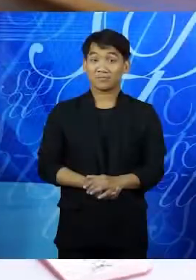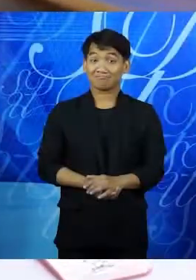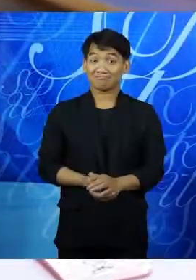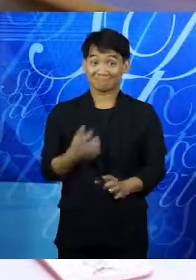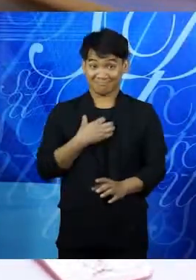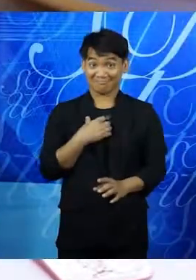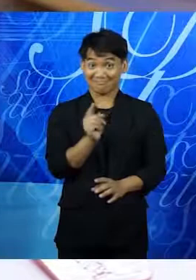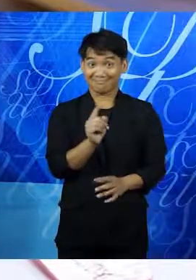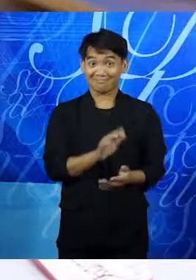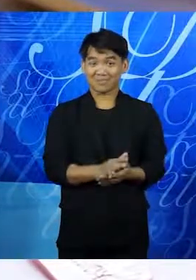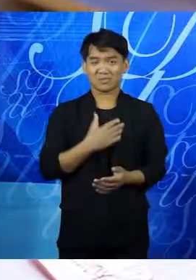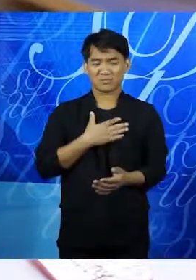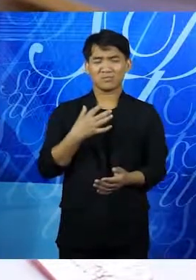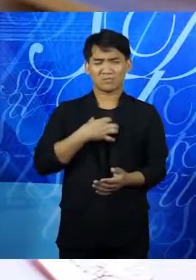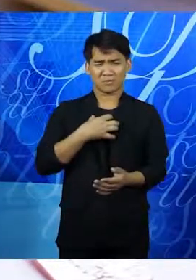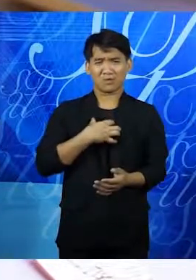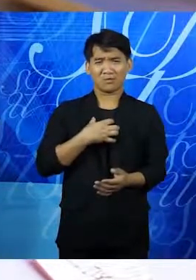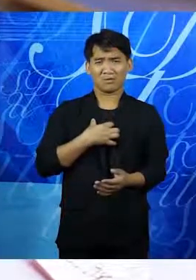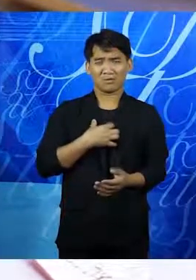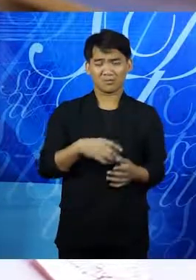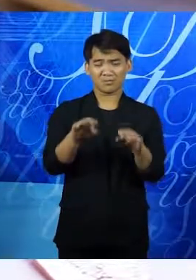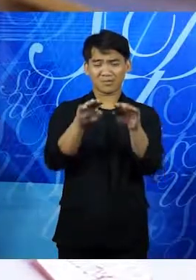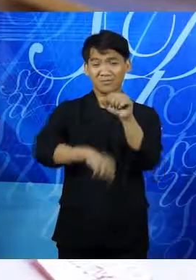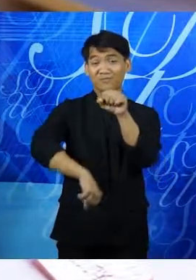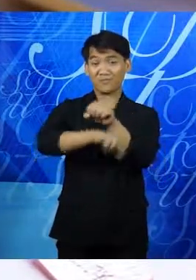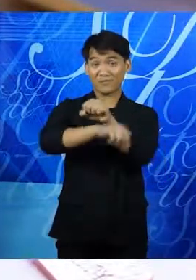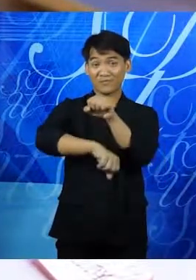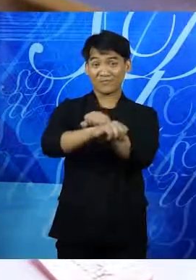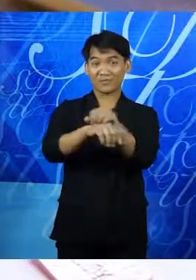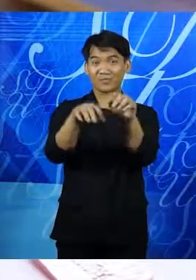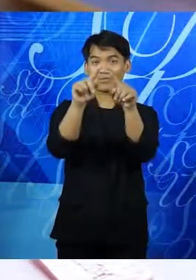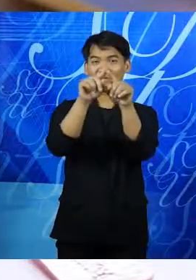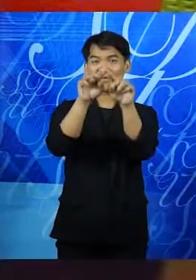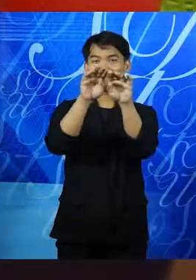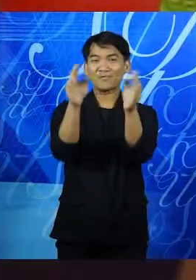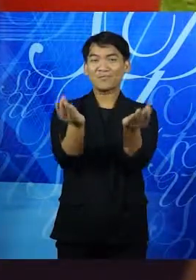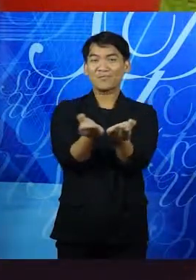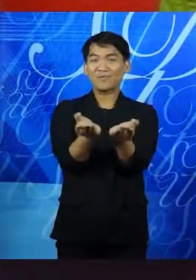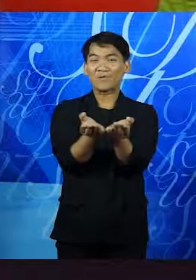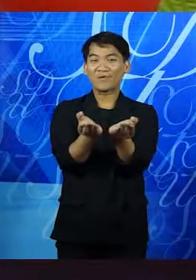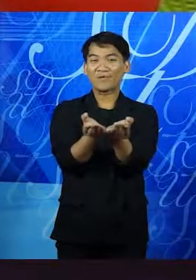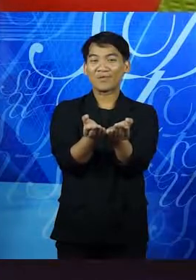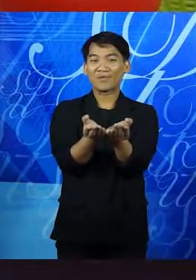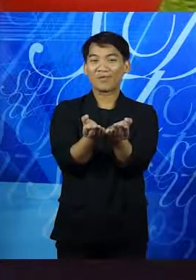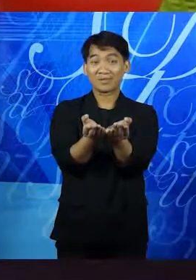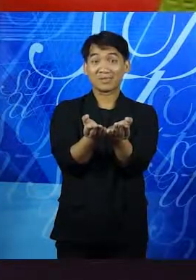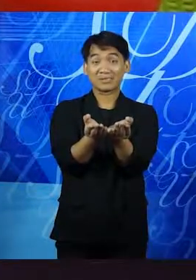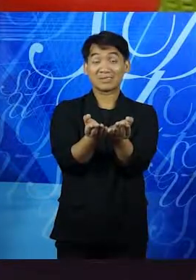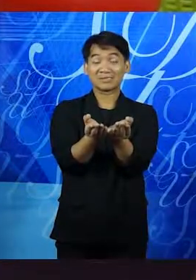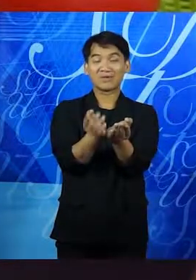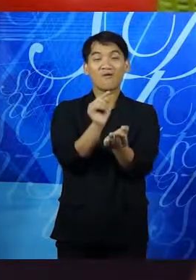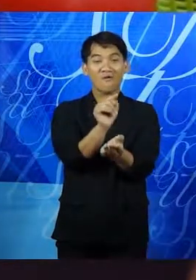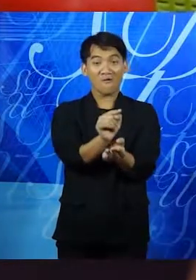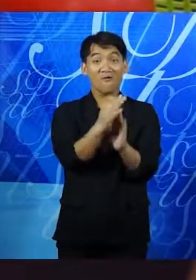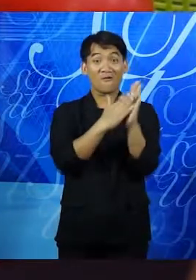หนูอยากได้อะไรคะ หนูอยากได้ฟุตบอล อันไหนคะโอ้อันนั้น